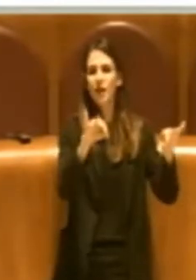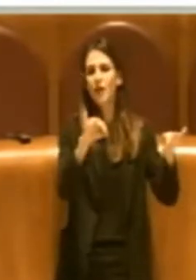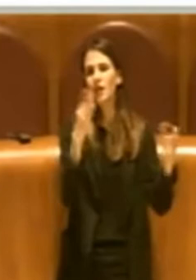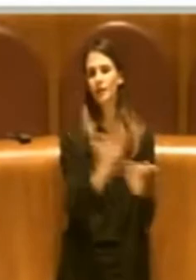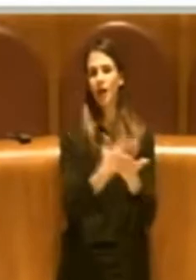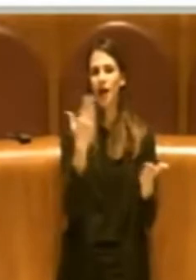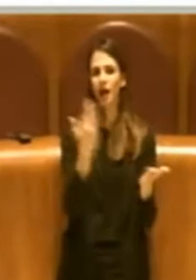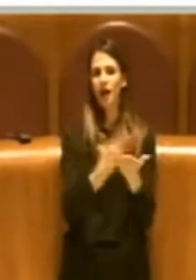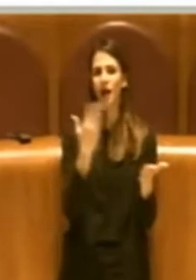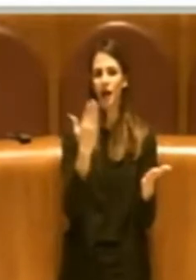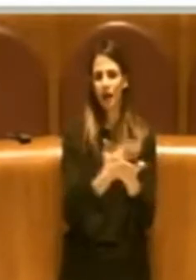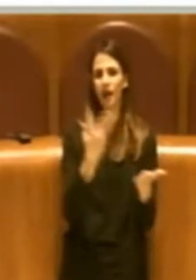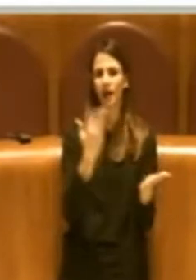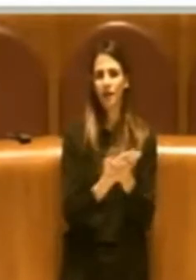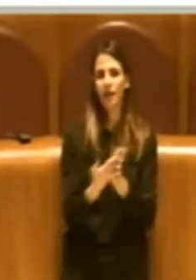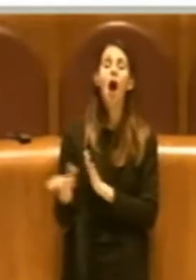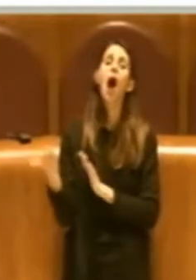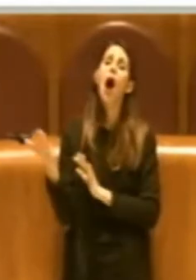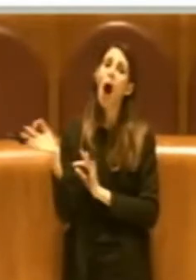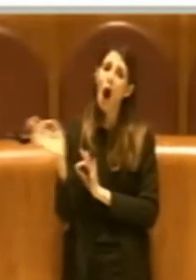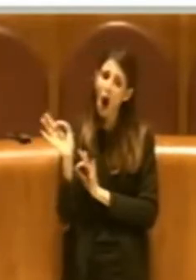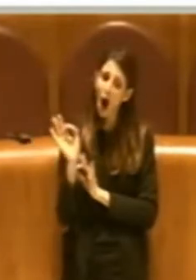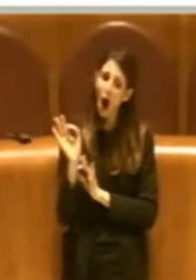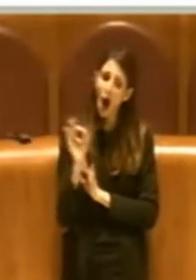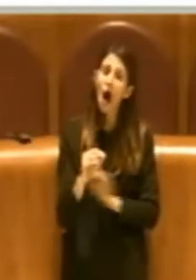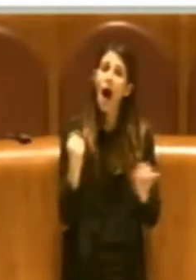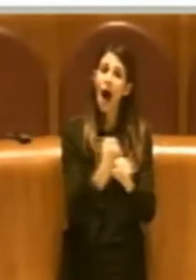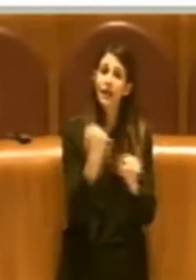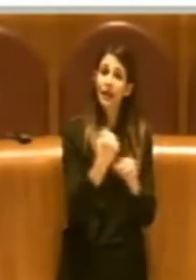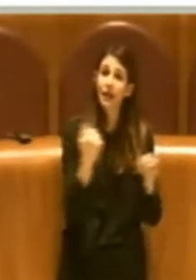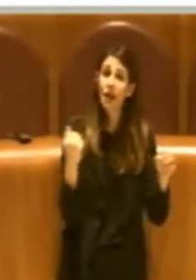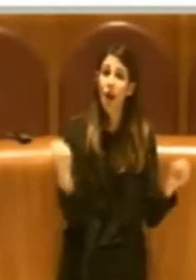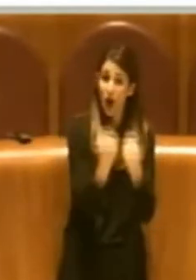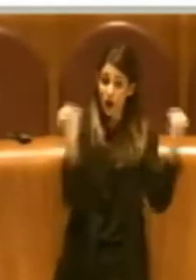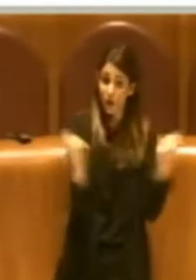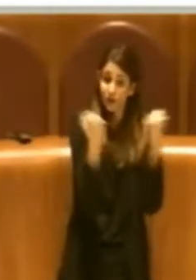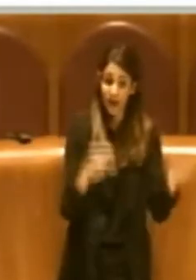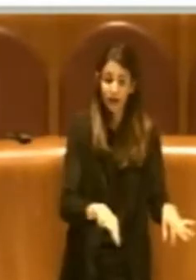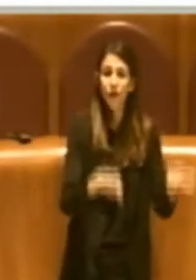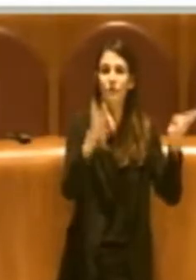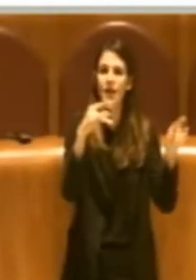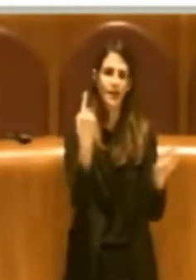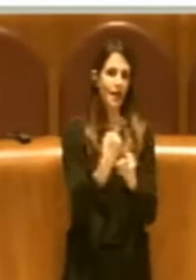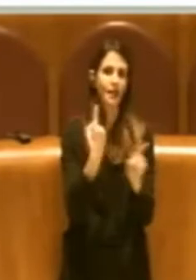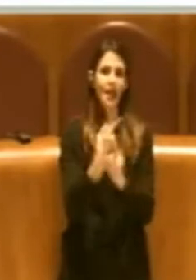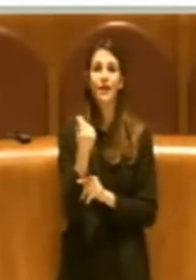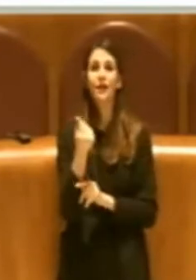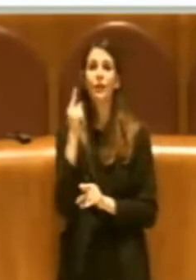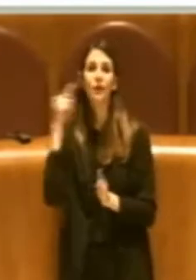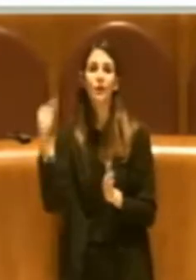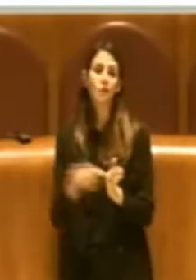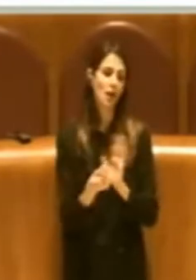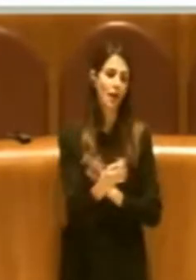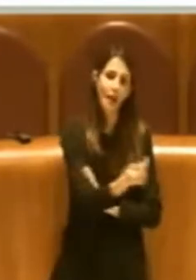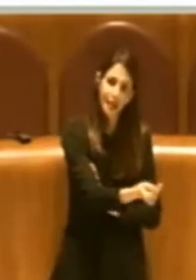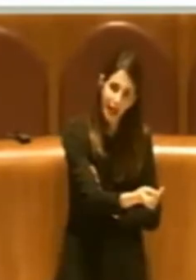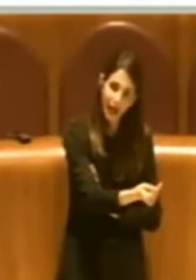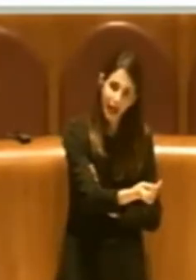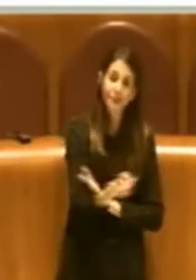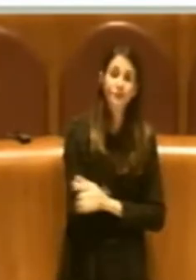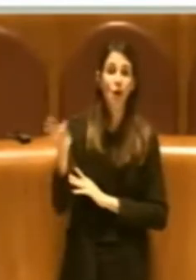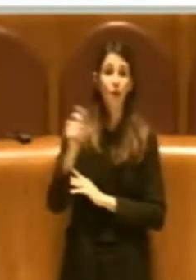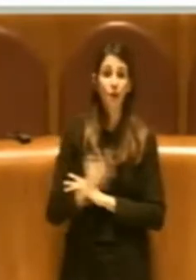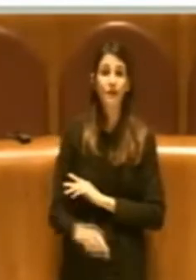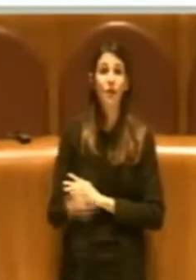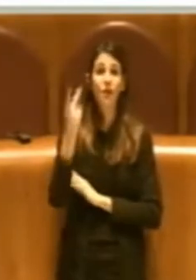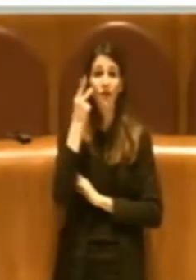esporre l'ente a profili risarcitori alla luce dei principi di buona amministrazione, perché a questo punto, considerati tutti gli atti